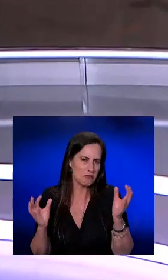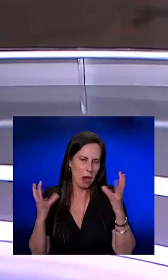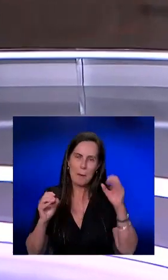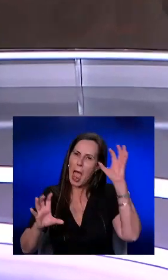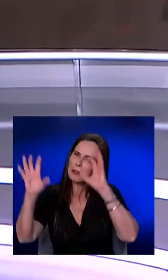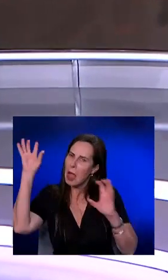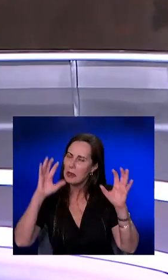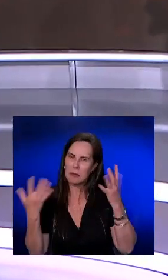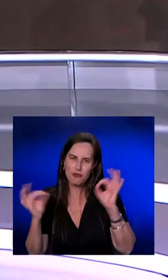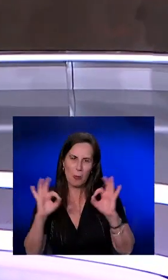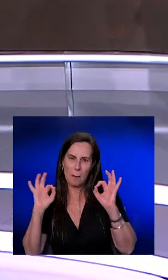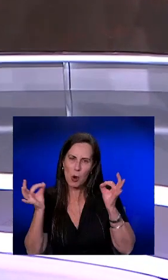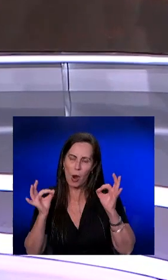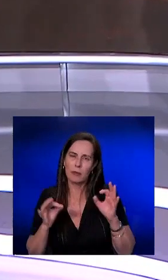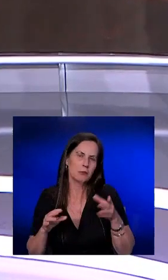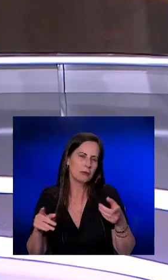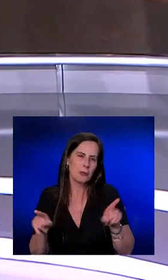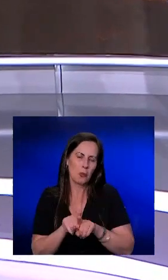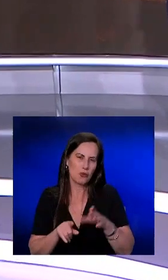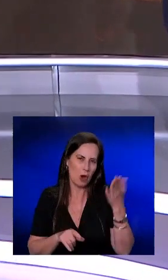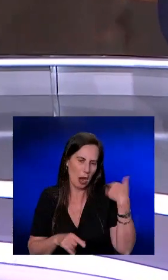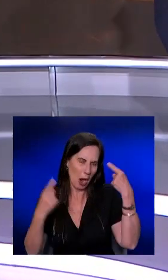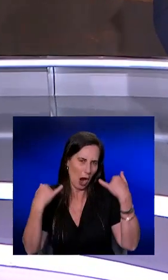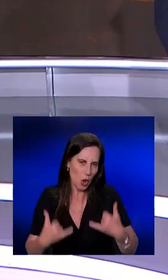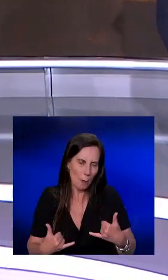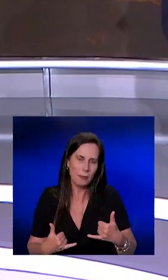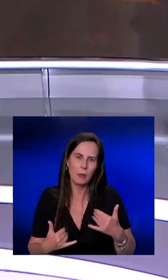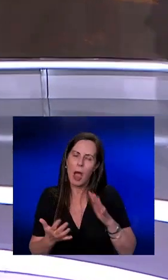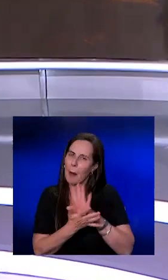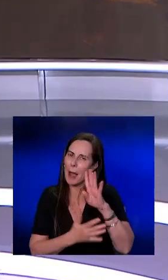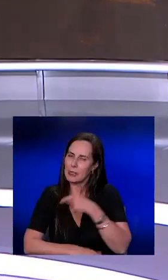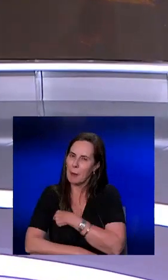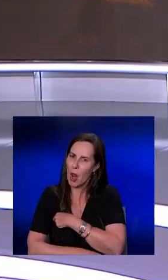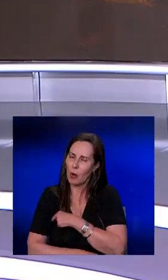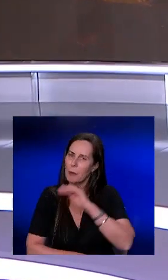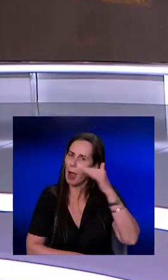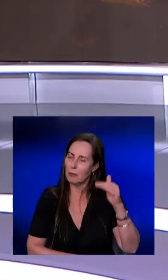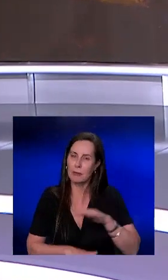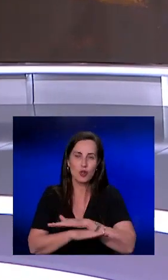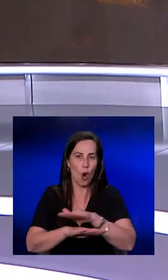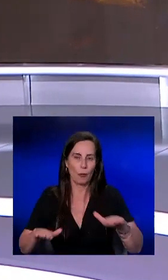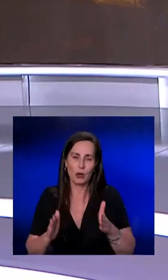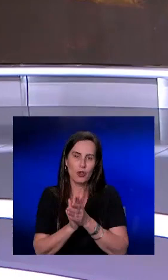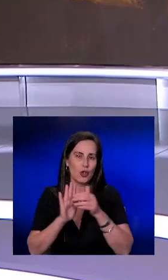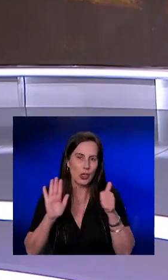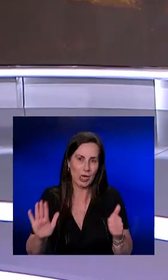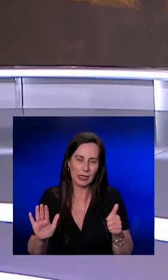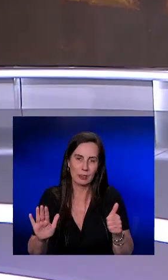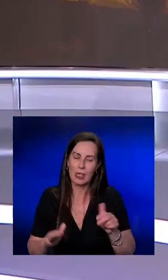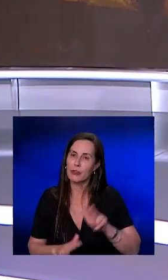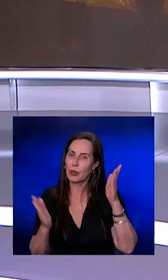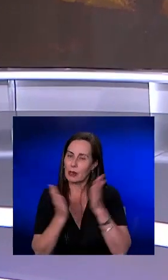גבוהים בשמיים, בדומה למה שהיה ככה במהלך היום. 14 מעלות הלילה בערים, לאורך מישור חוף 16, בצפון